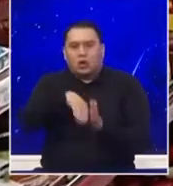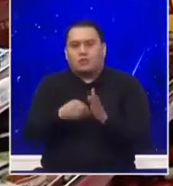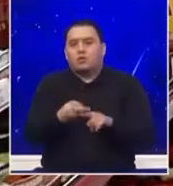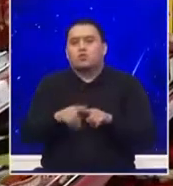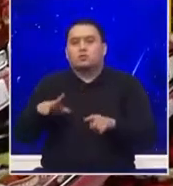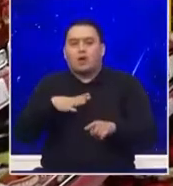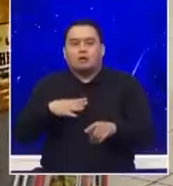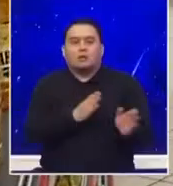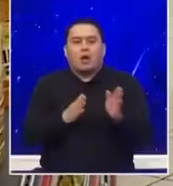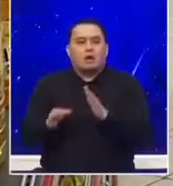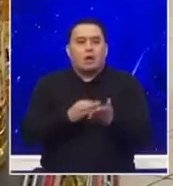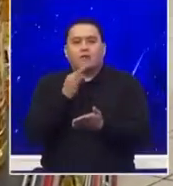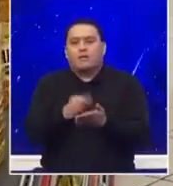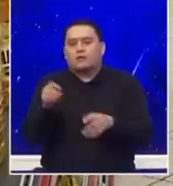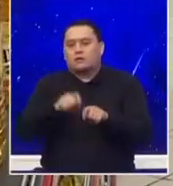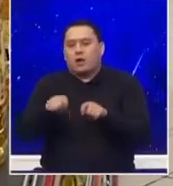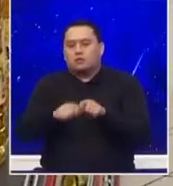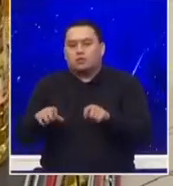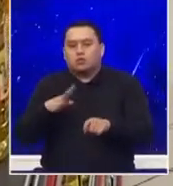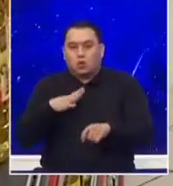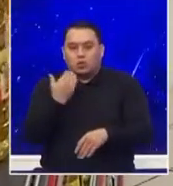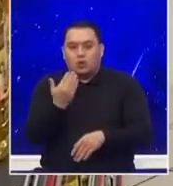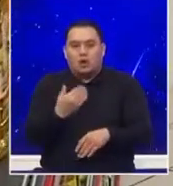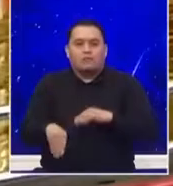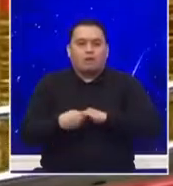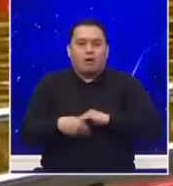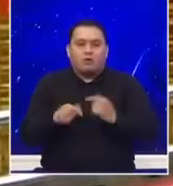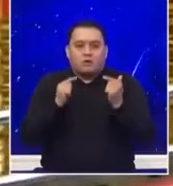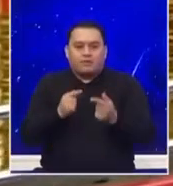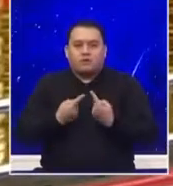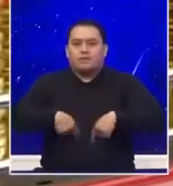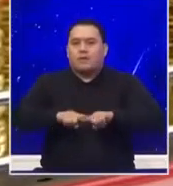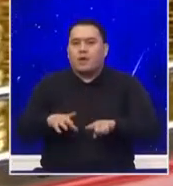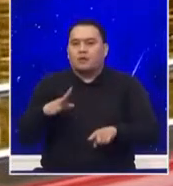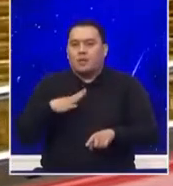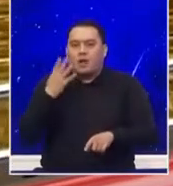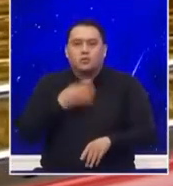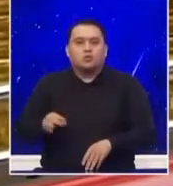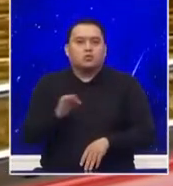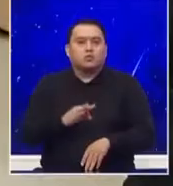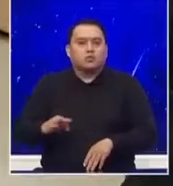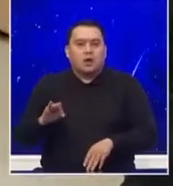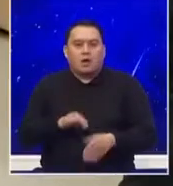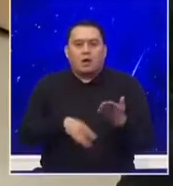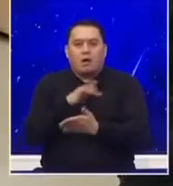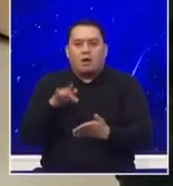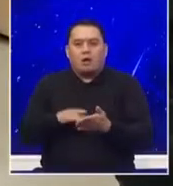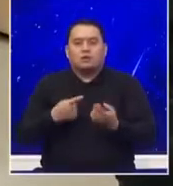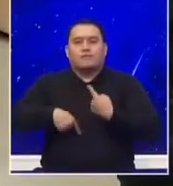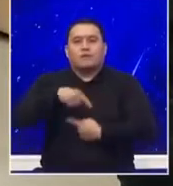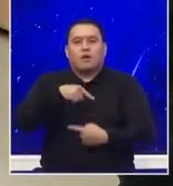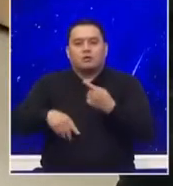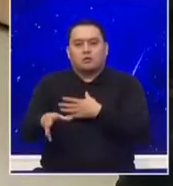тұрақтылығын сақтау үшін жауаптылар тексеріс жүргізді. Облыстық сыбайлас жемқорлыққа қарсы департамент, жетісу адалдық алаңы қалалық кәсіпкерлер бөлімі